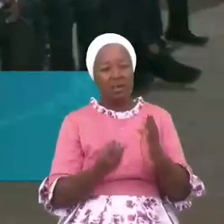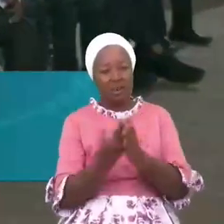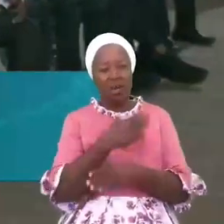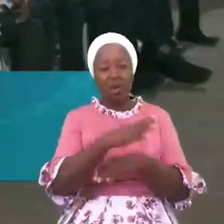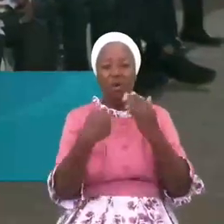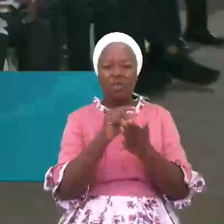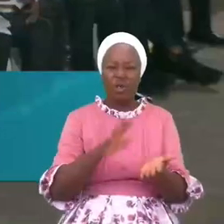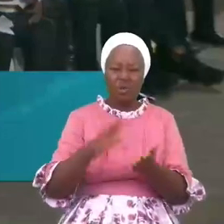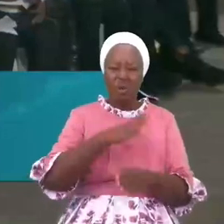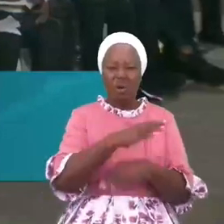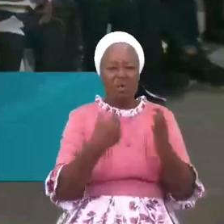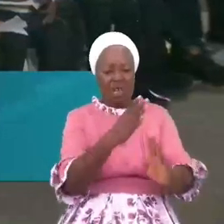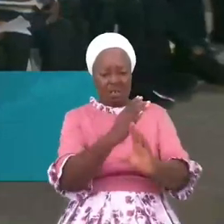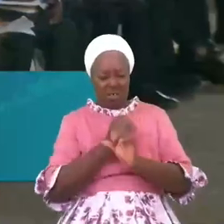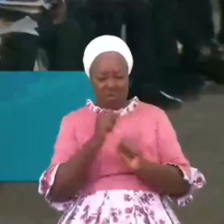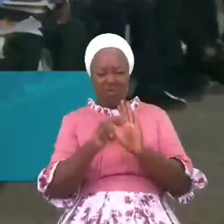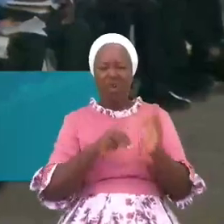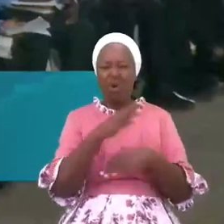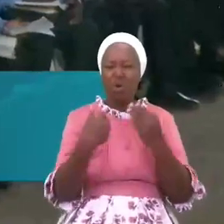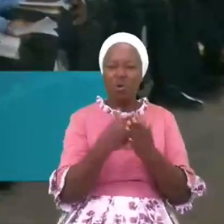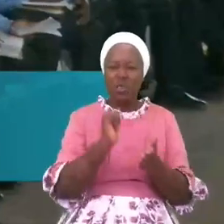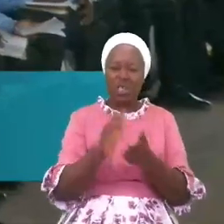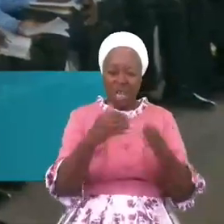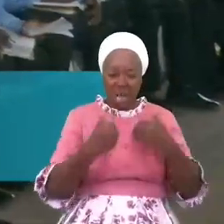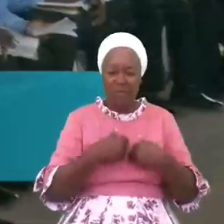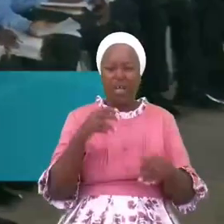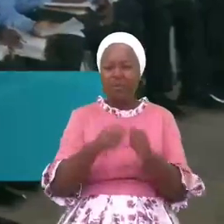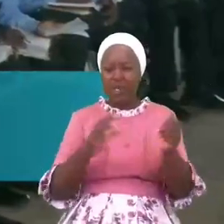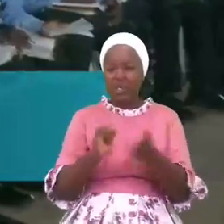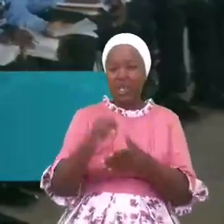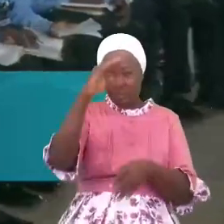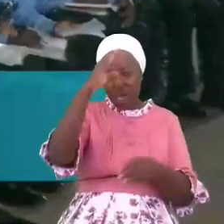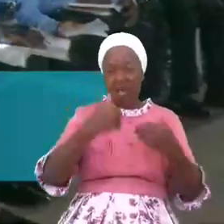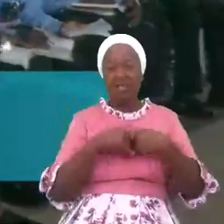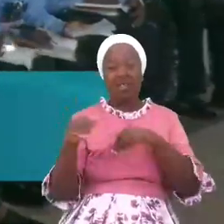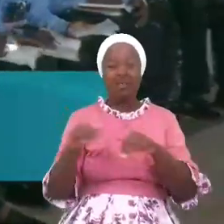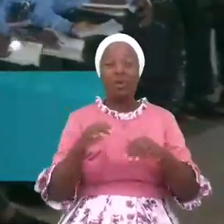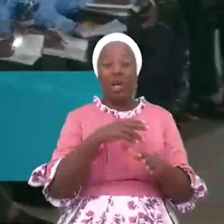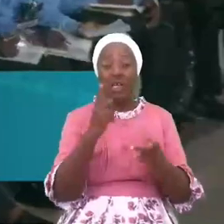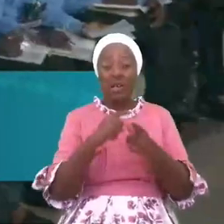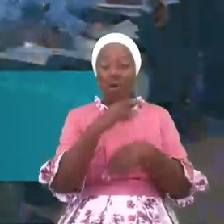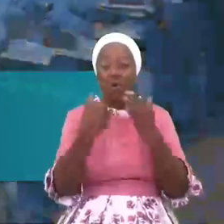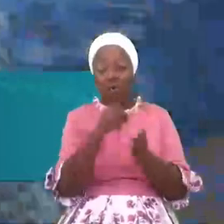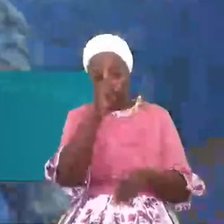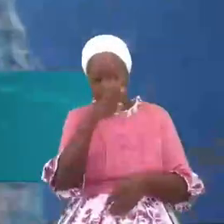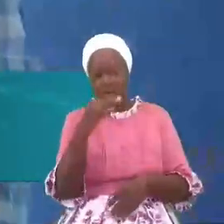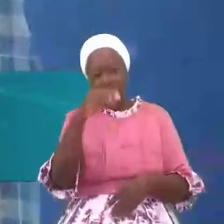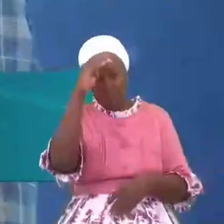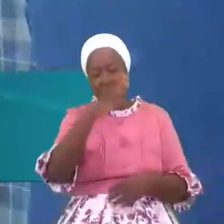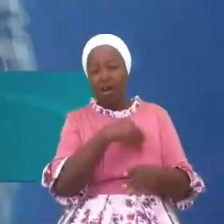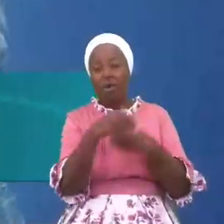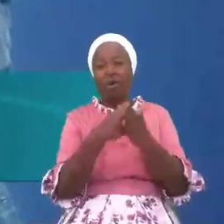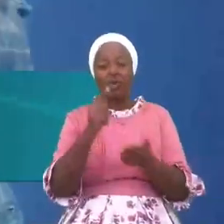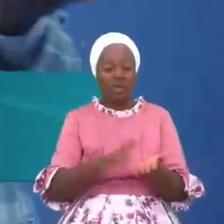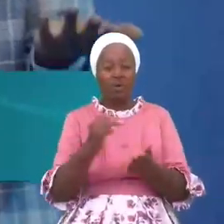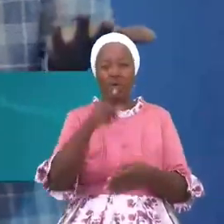réalisation, toutes leurs recherches, tous les résultats, tout ce que l'homme a fait, toute l'intelligence de l'homme, toute